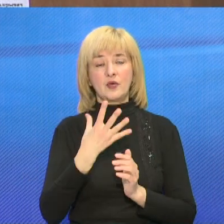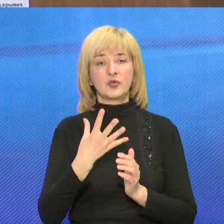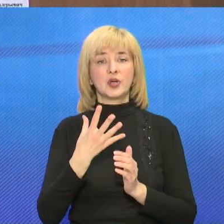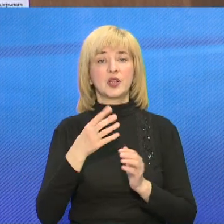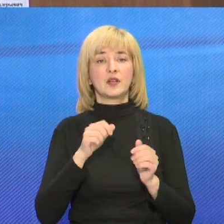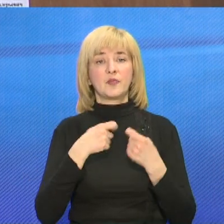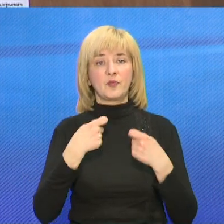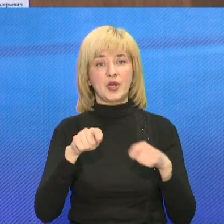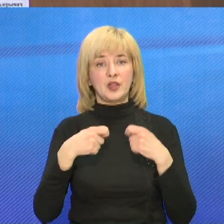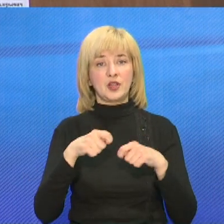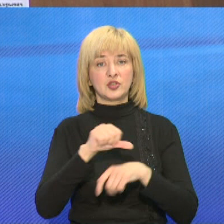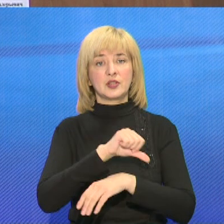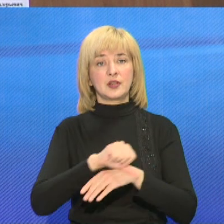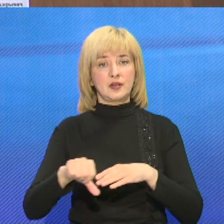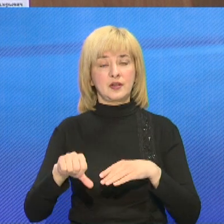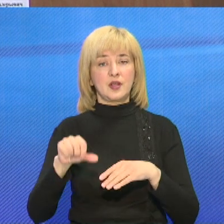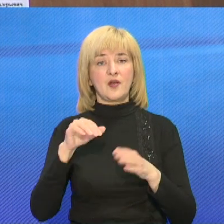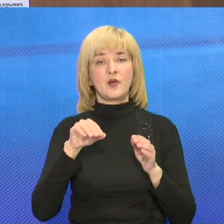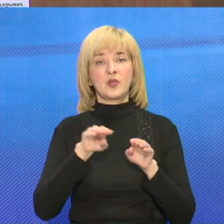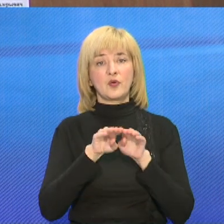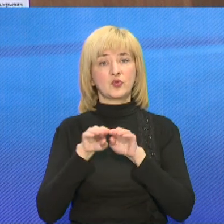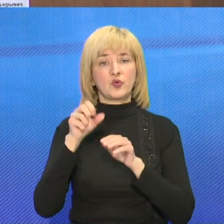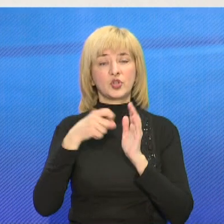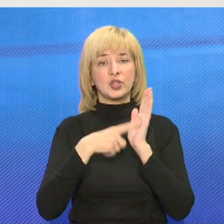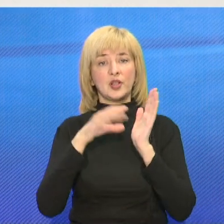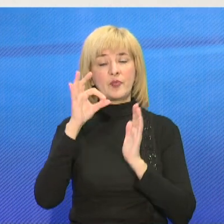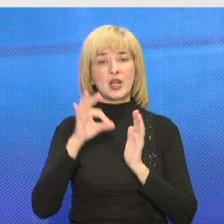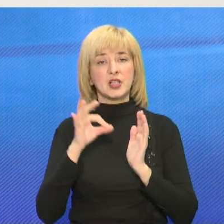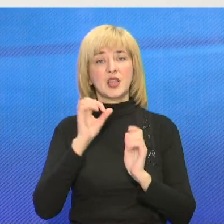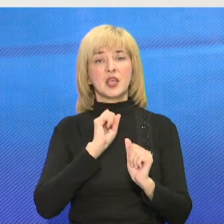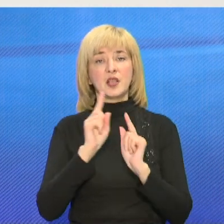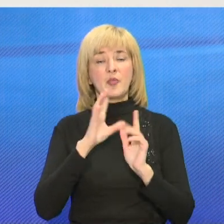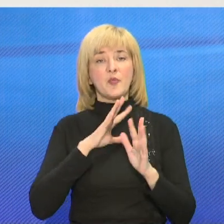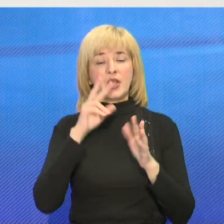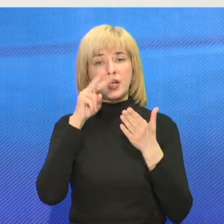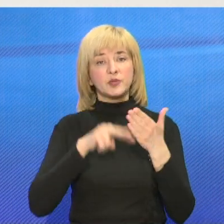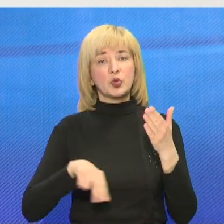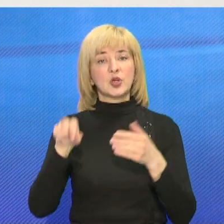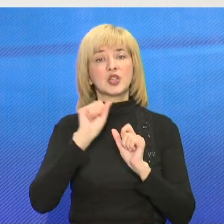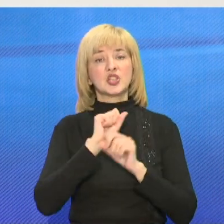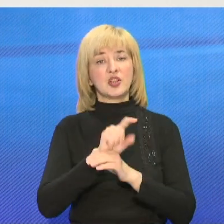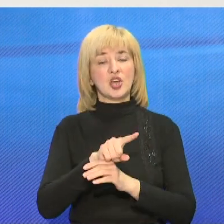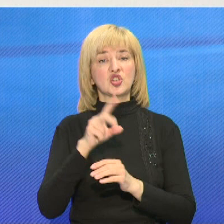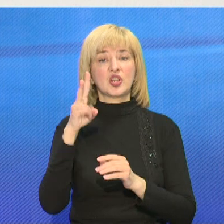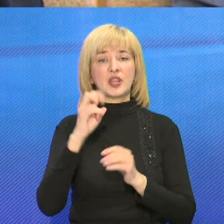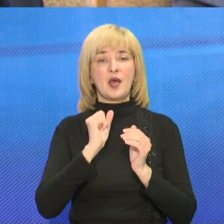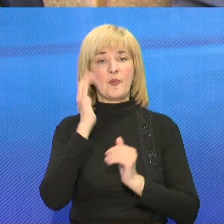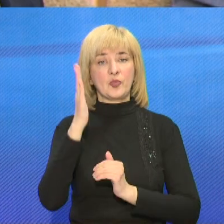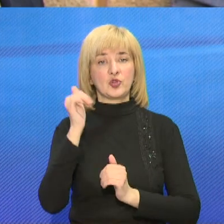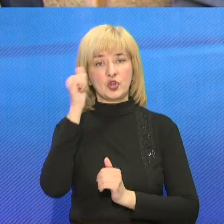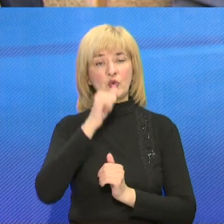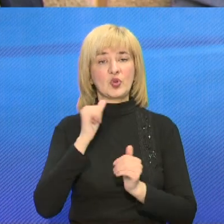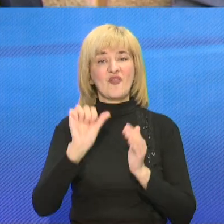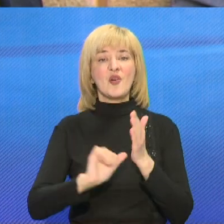узровні 16%. На виніковому посядженні були розгляджені задачі і на бягучий год. Заявлено, що у пріоритеті